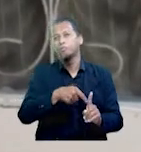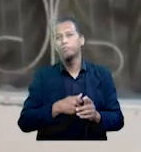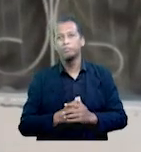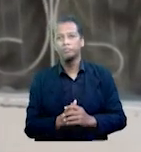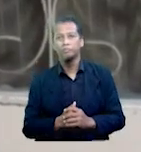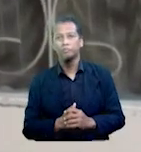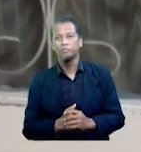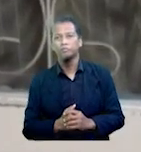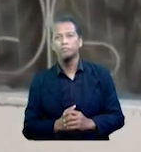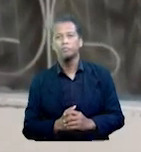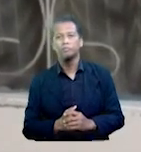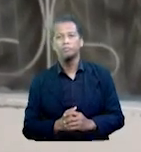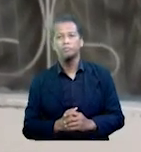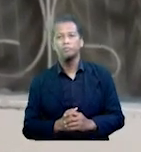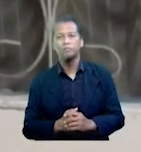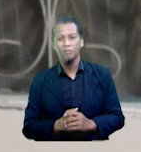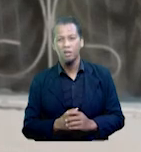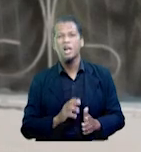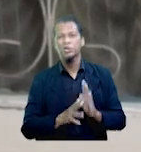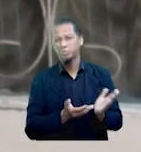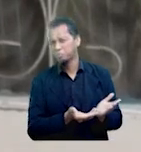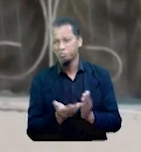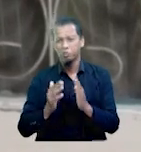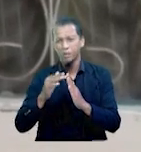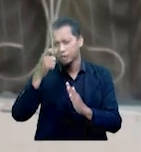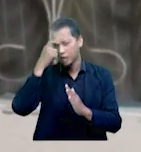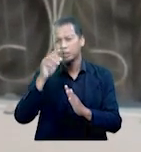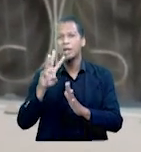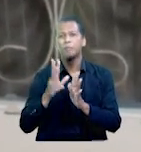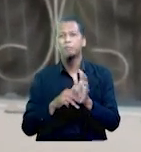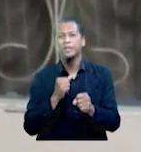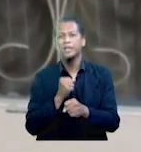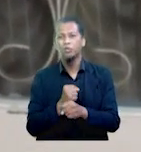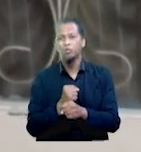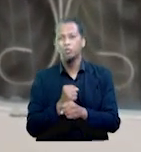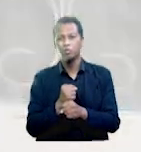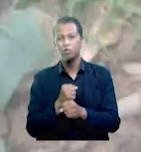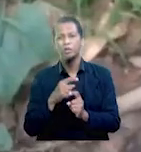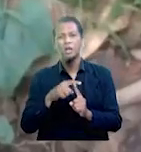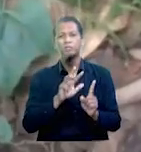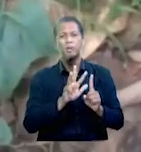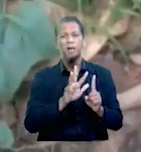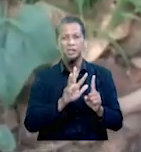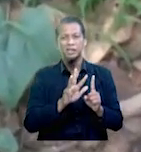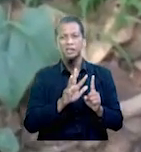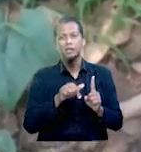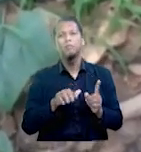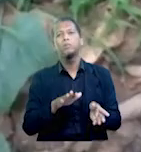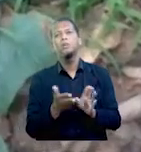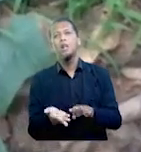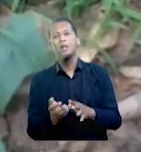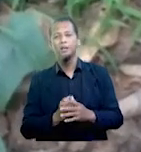3 minggu dirawat di sana. Udah tanggal 19-nya anak saya meninggal. Korban